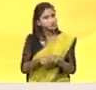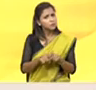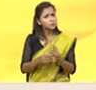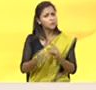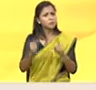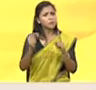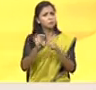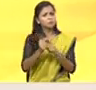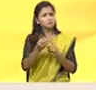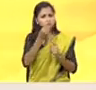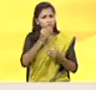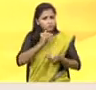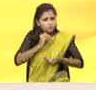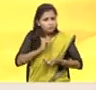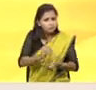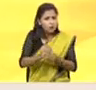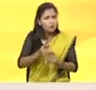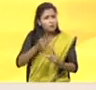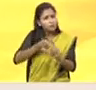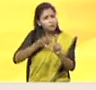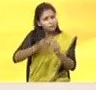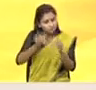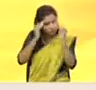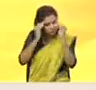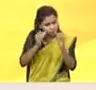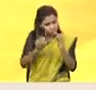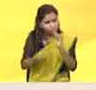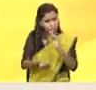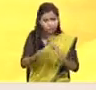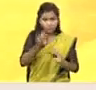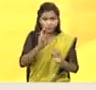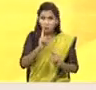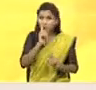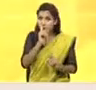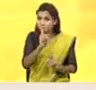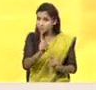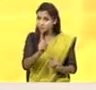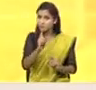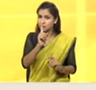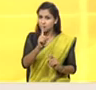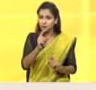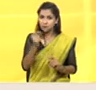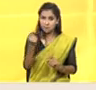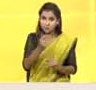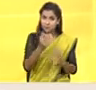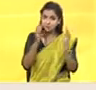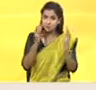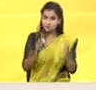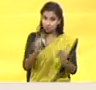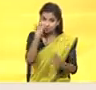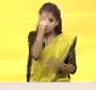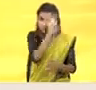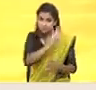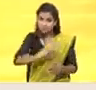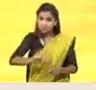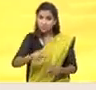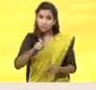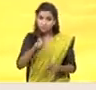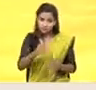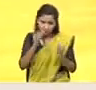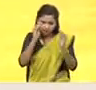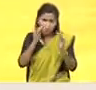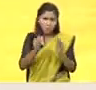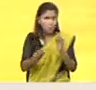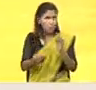पर पूरे साल हमारा ध्यान रहता है, लेकिन एक महीना देश इस पर